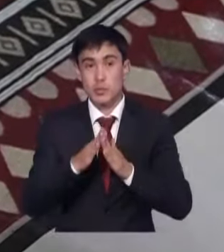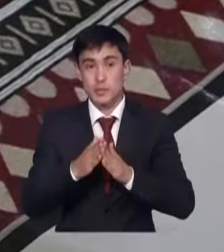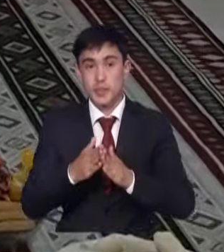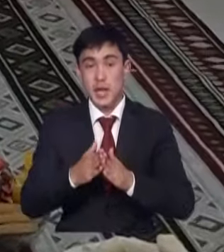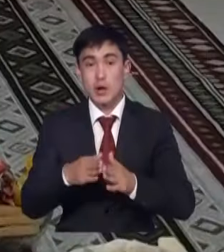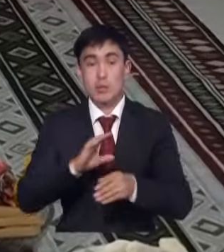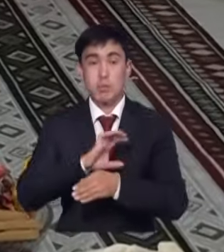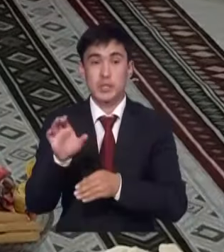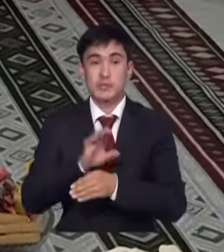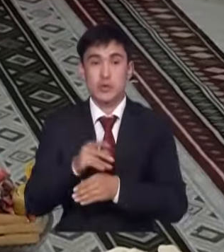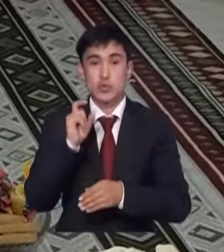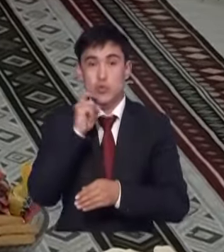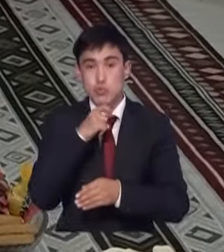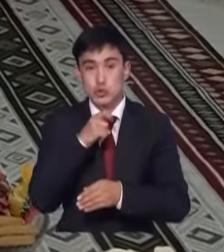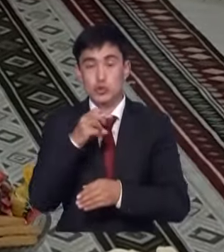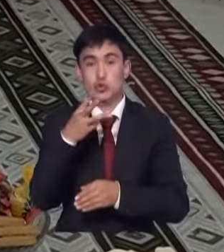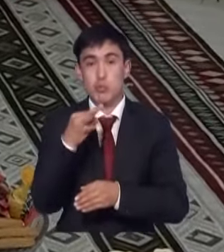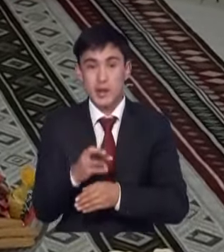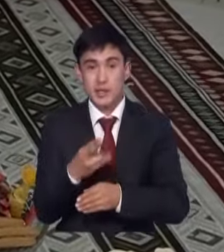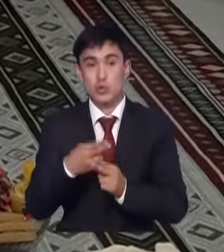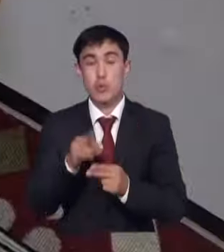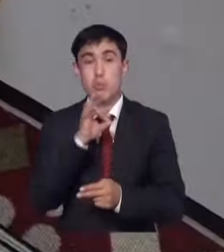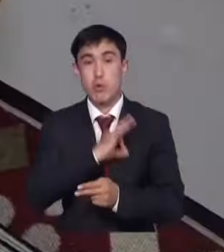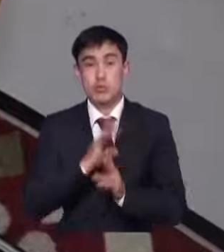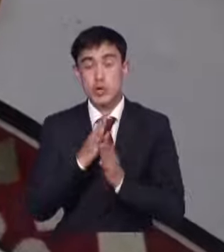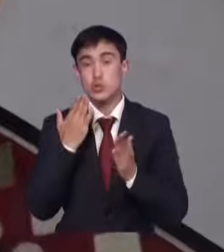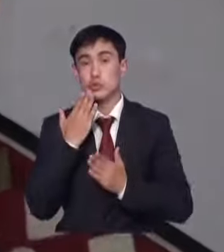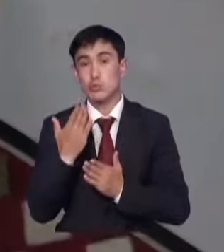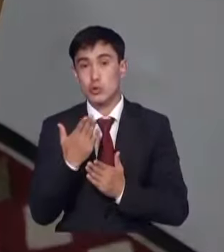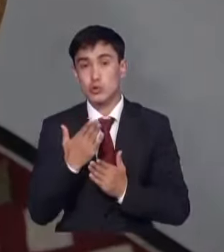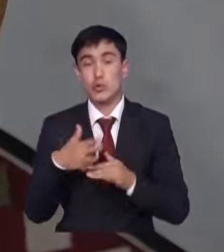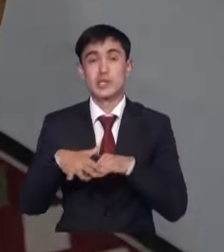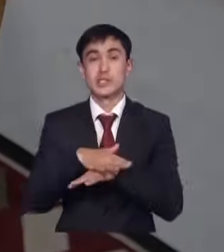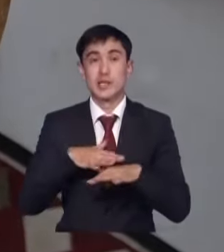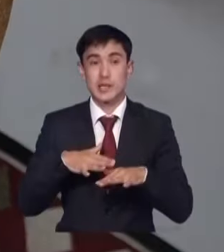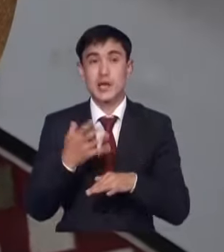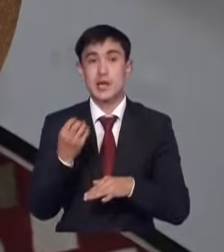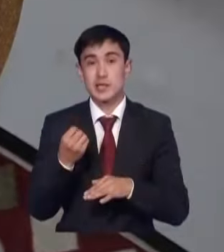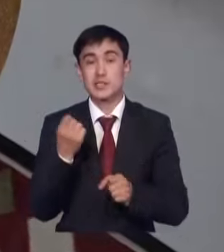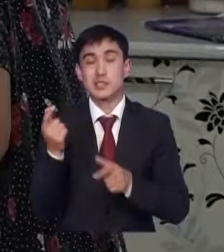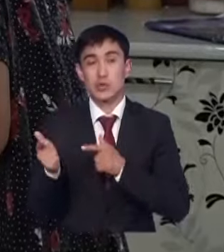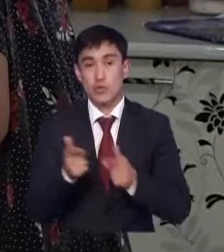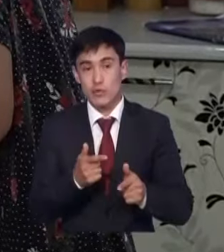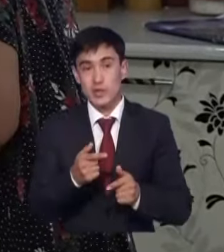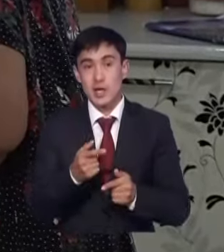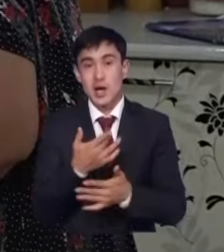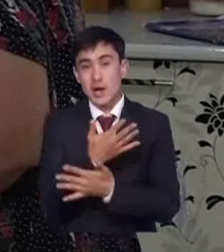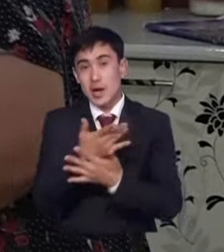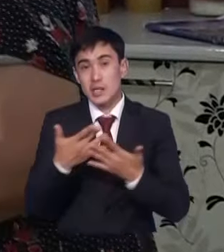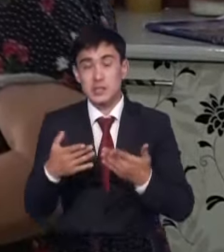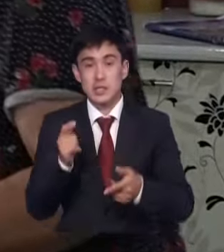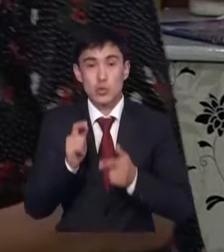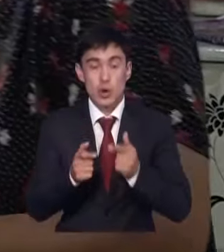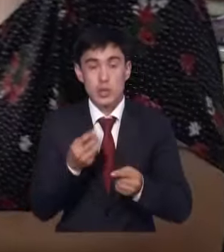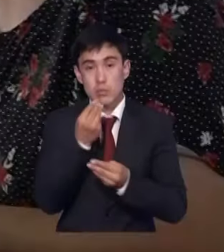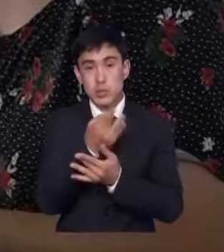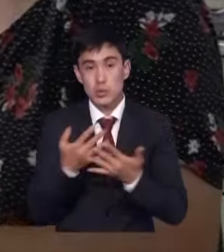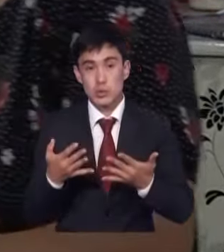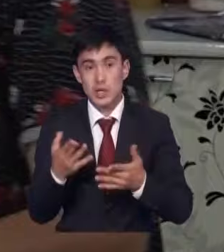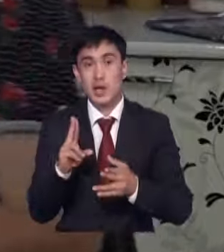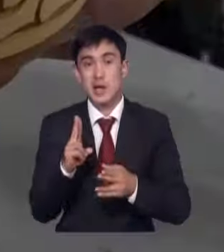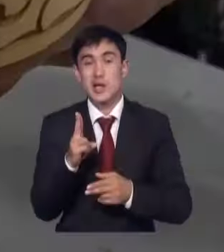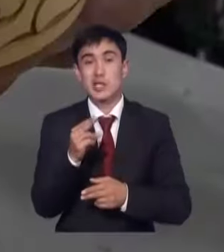только производит кумыс и шубат, которые пользуются большим спросом у населения, но и изготавливает разнообразные натуральные продукты,